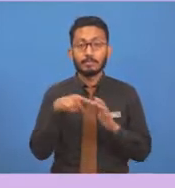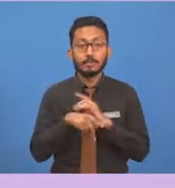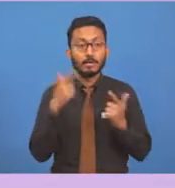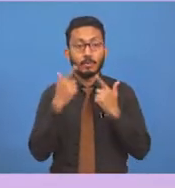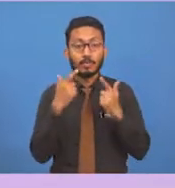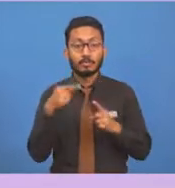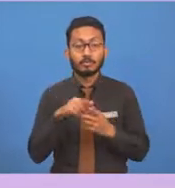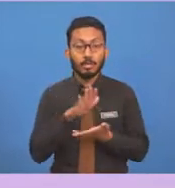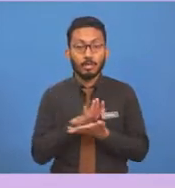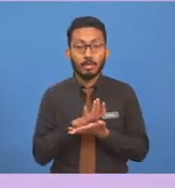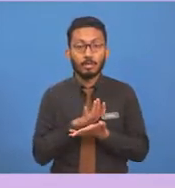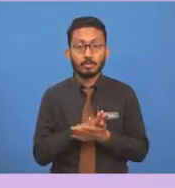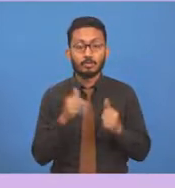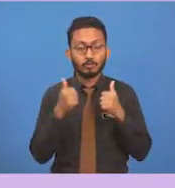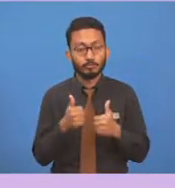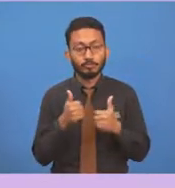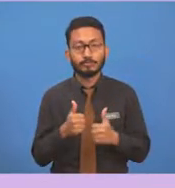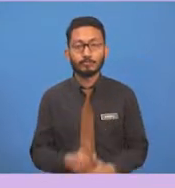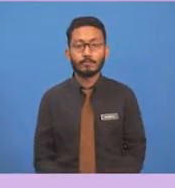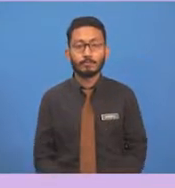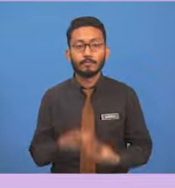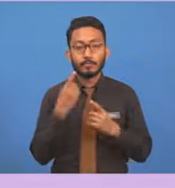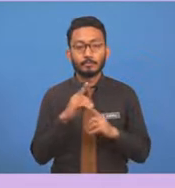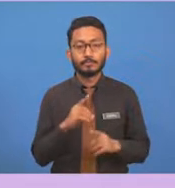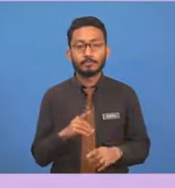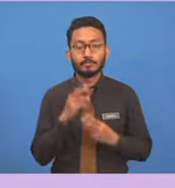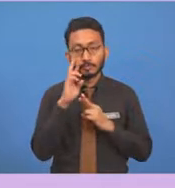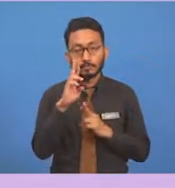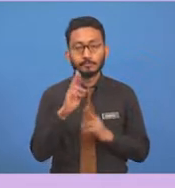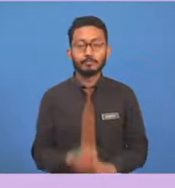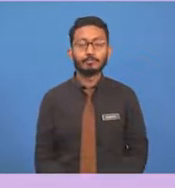Bagus, murid-murid. Jawapannya, hormat.